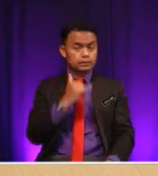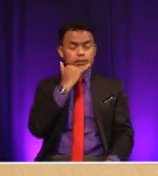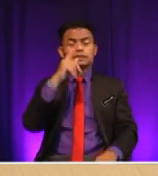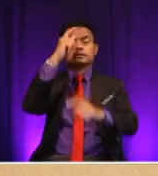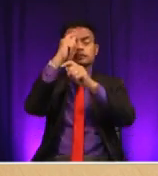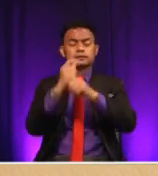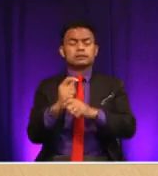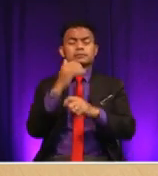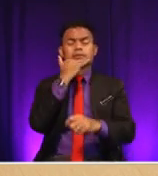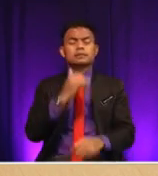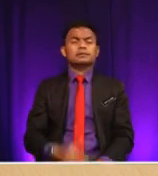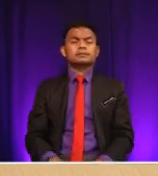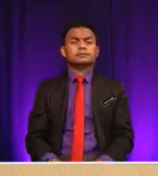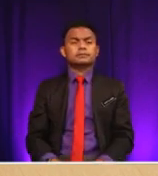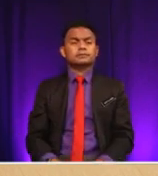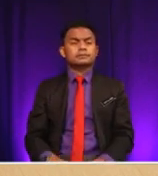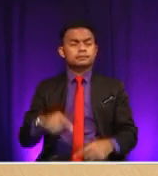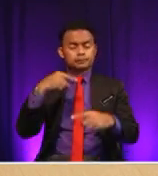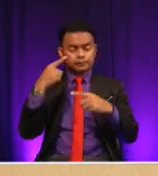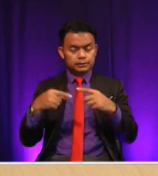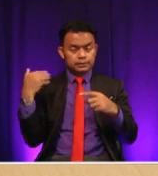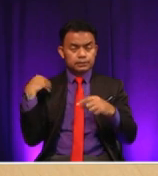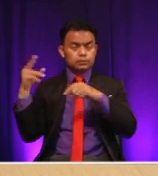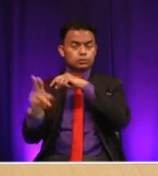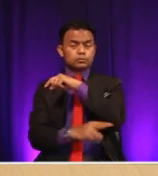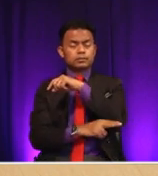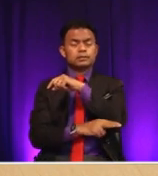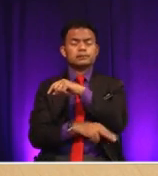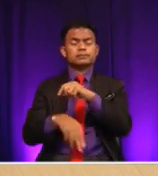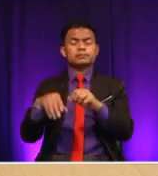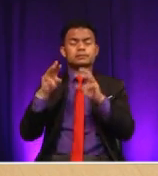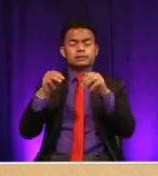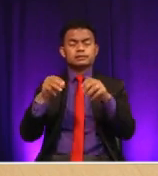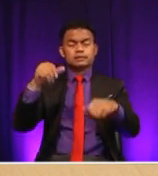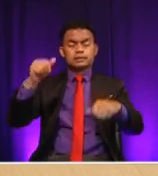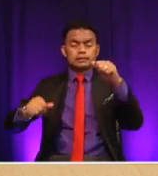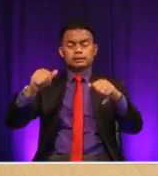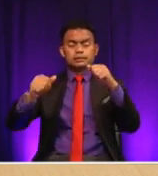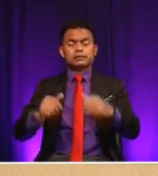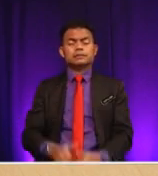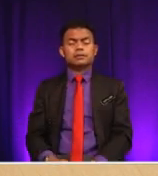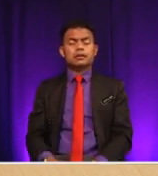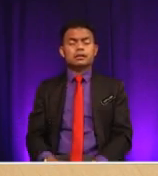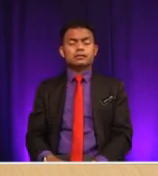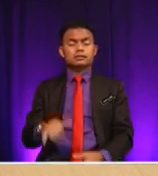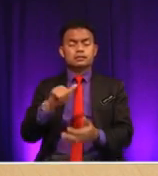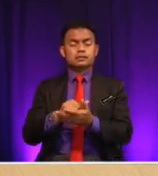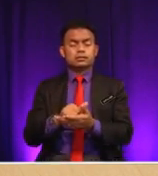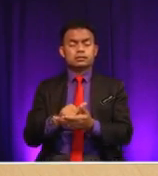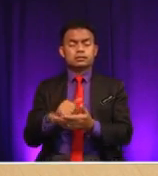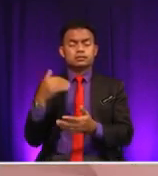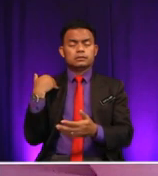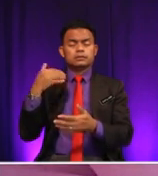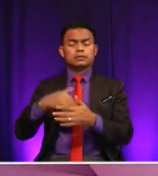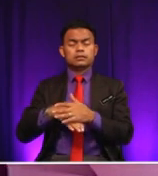maksudnya apabila kita menjatuhkan hukuman perlu dijatuhkan dengan cara adil dan saksama itu terdapat pada rangkap yang kelima